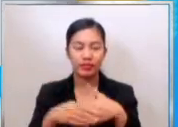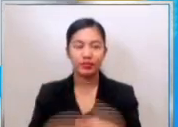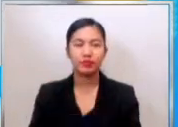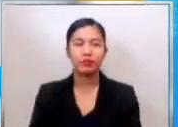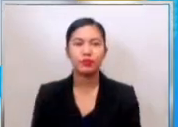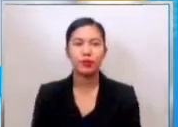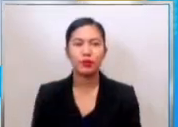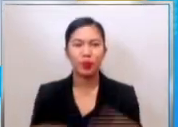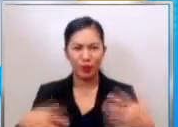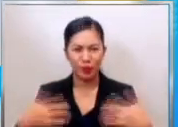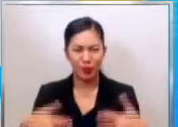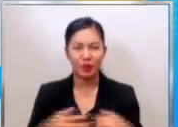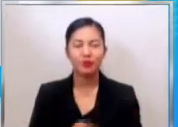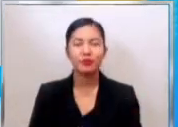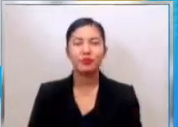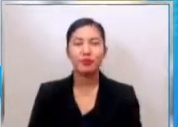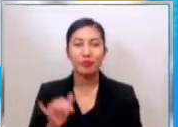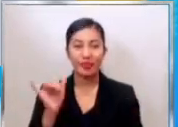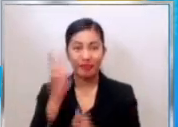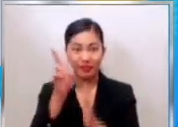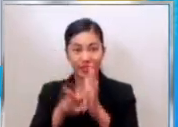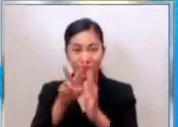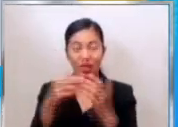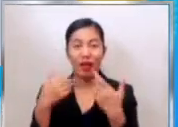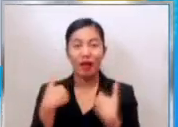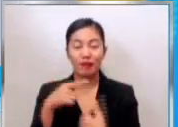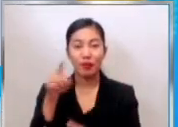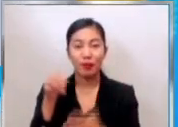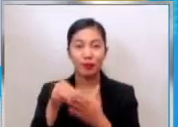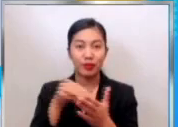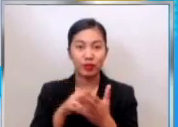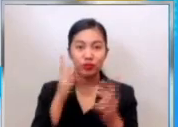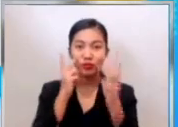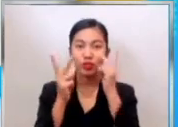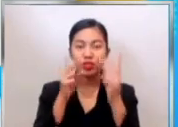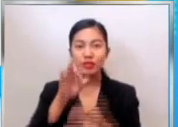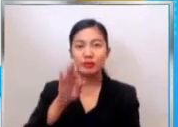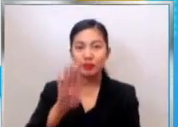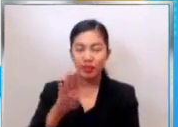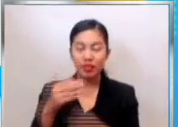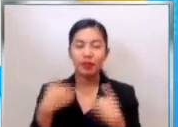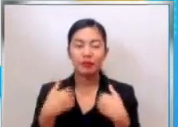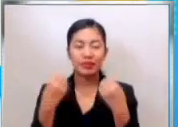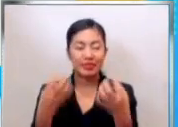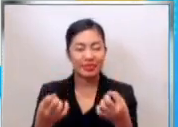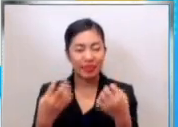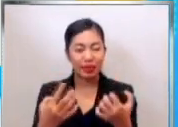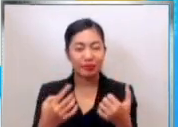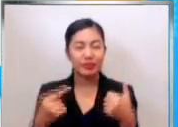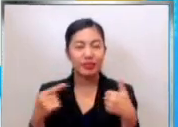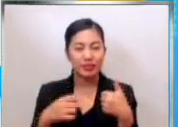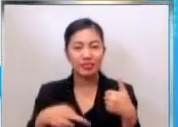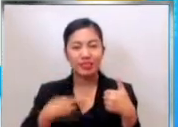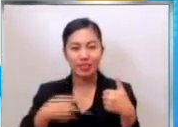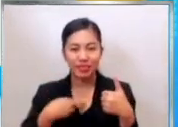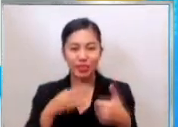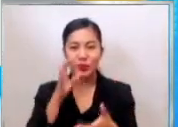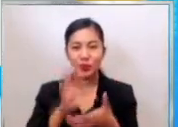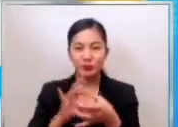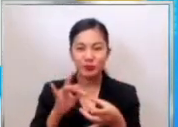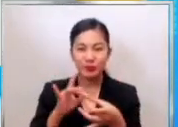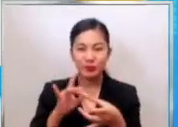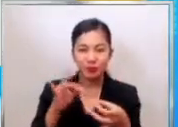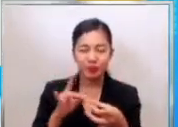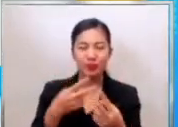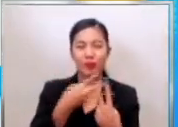Ang video niya naka 1 million views na rin sa Facebook at umani na rin ng libo-libong reacts at comments gaya ng